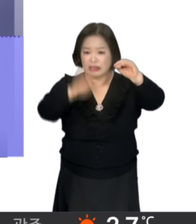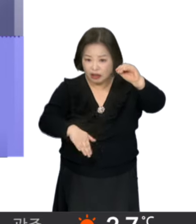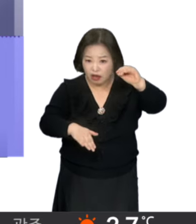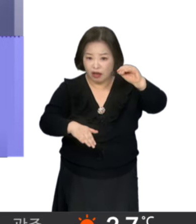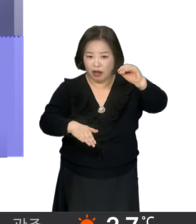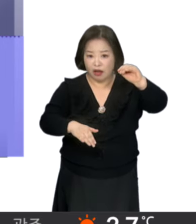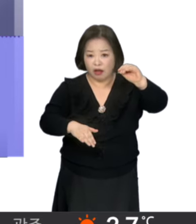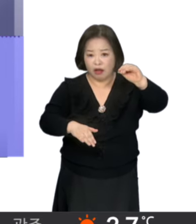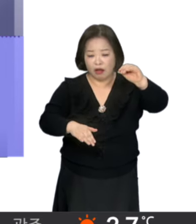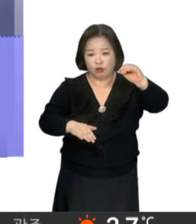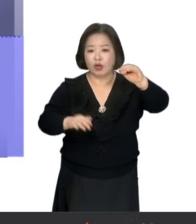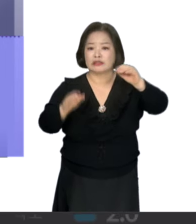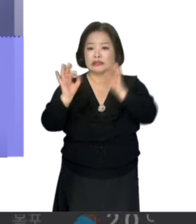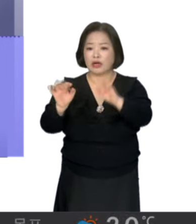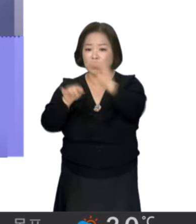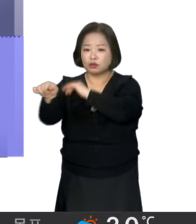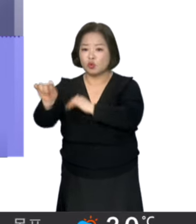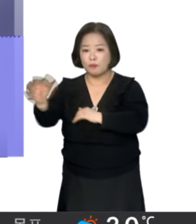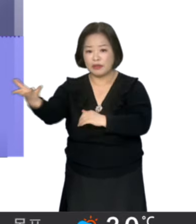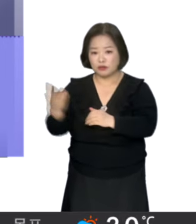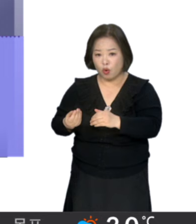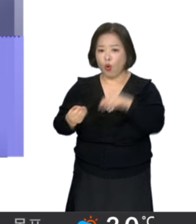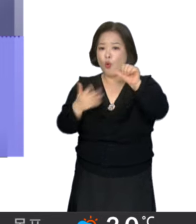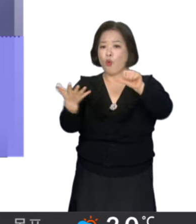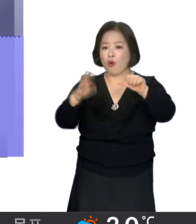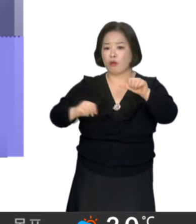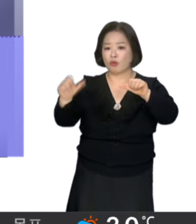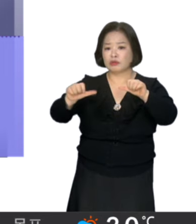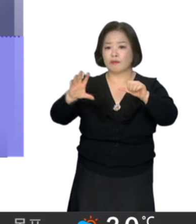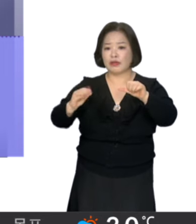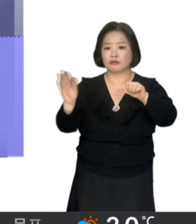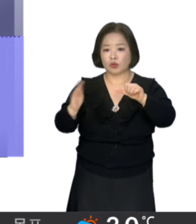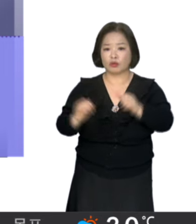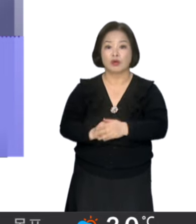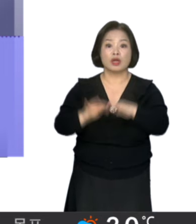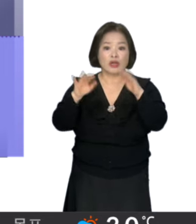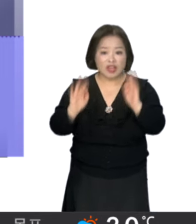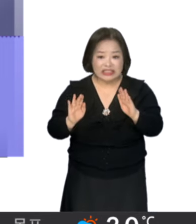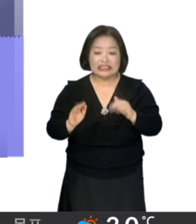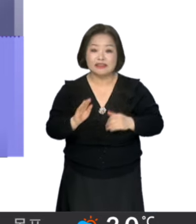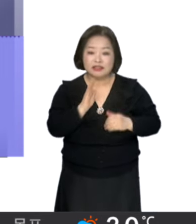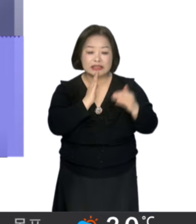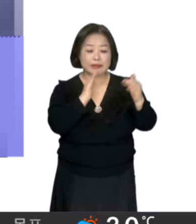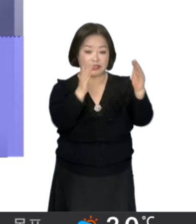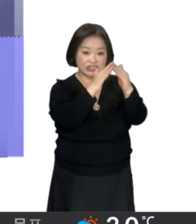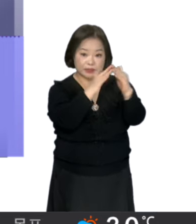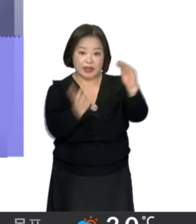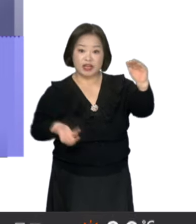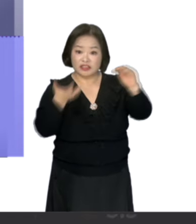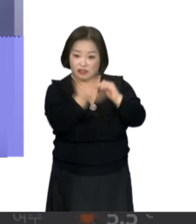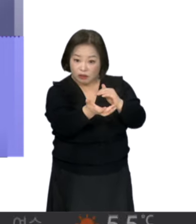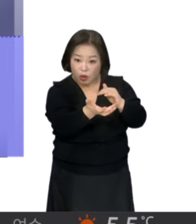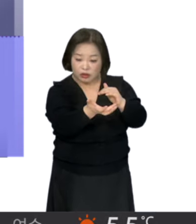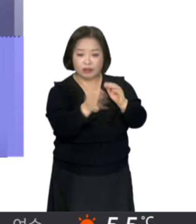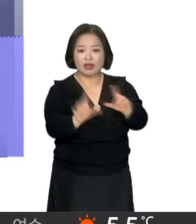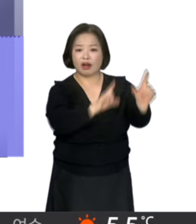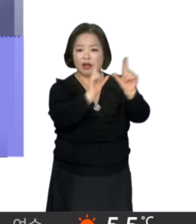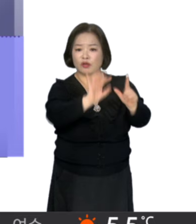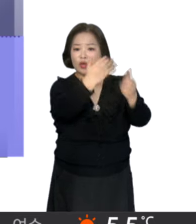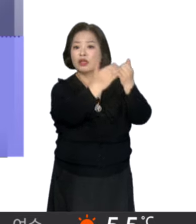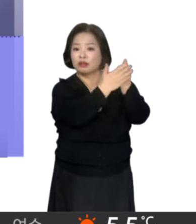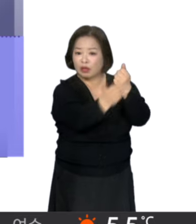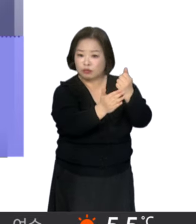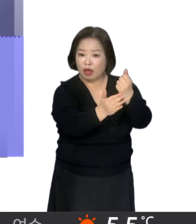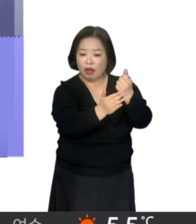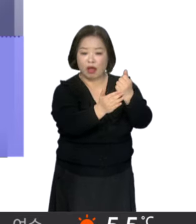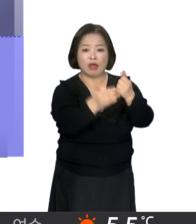경우 받을 수 있는 대출액은 최고 5억 5천만 원입니다 대상자는 실거주 임과 있어 전세를 놓을 수도 없으니 현금으로